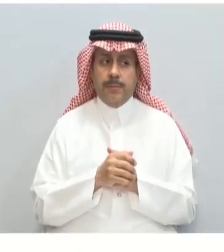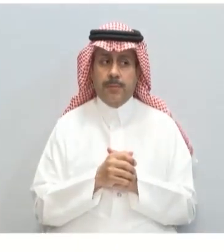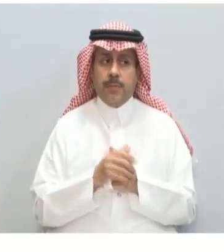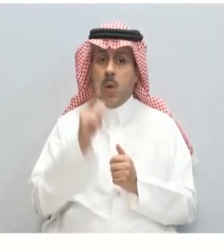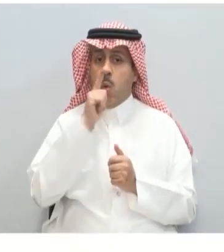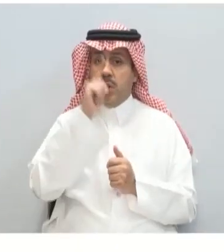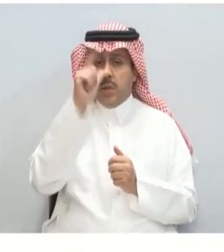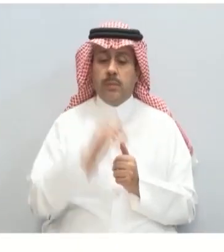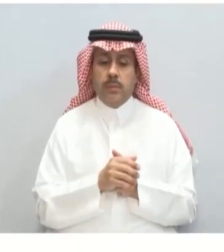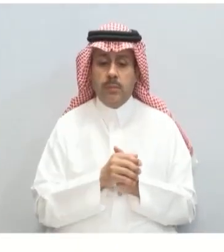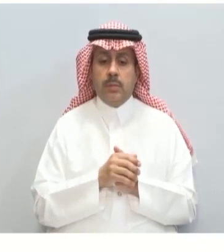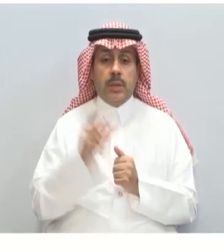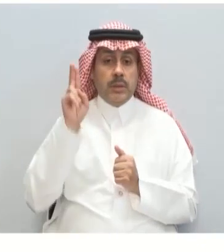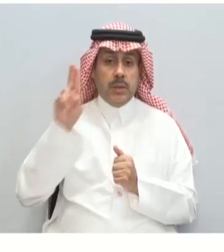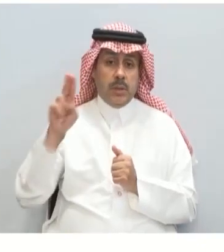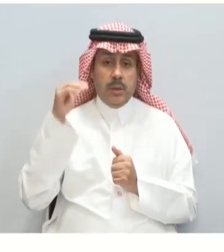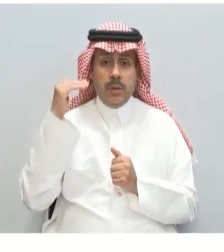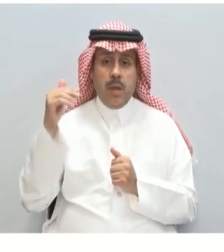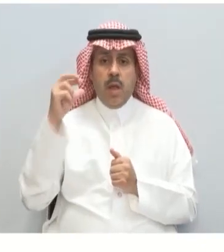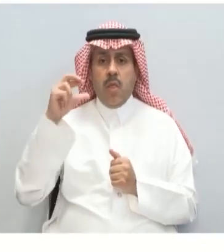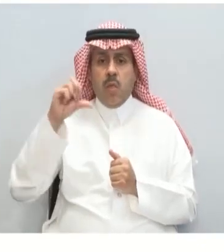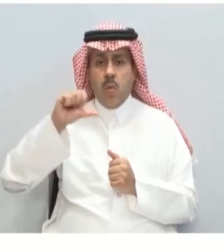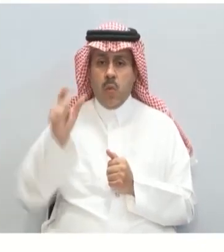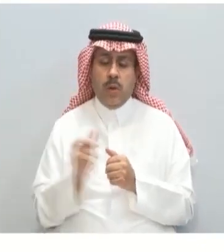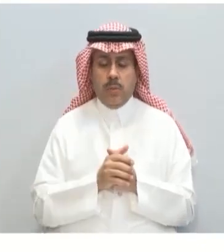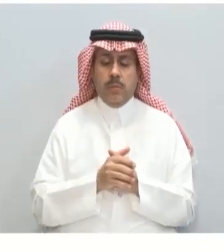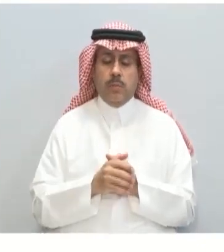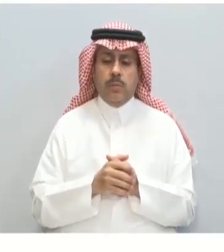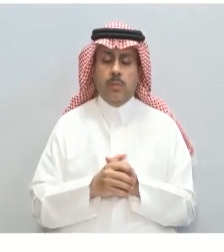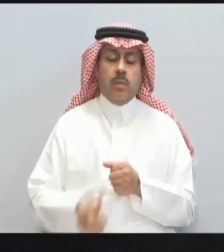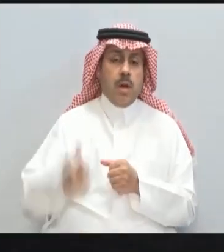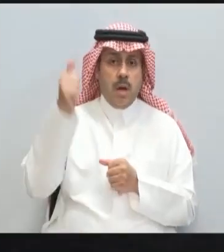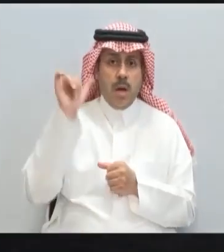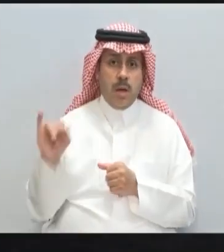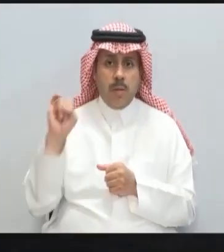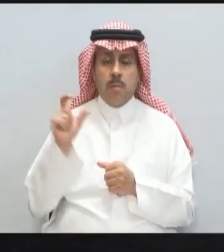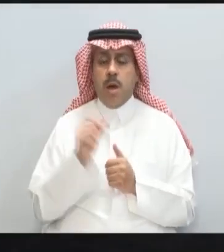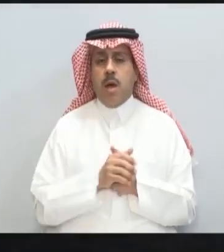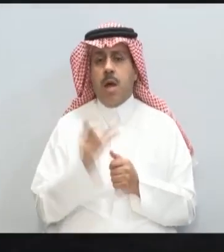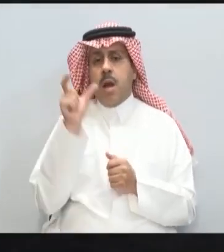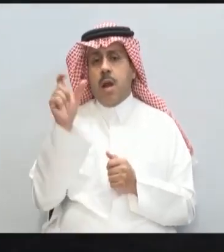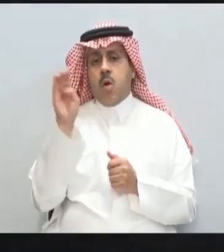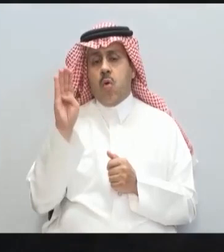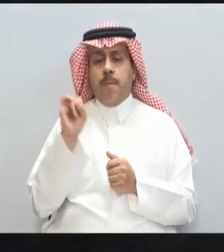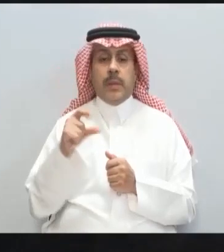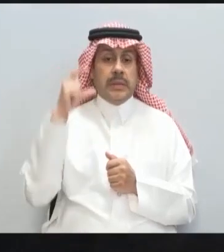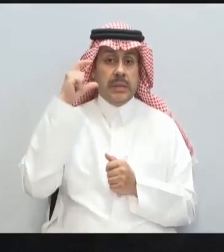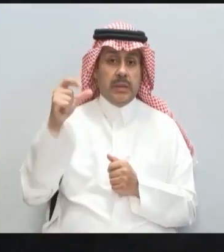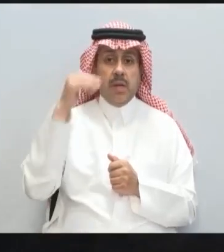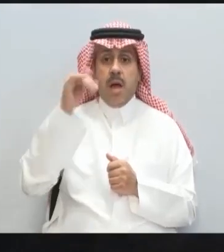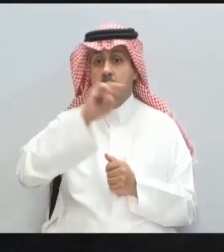قوله تعالى تتخذون ايمانكم دخلا بمراد بالدخل هنا نعم